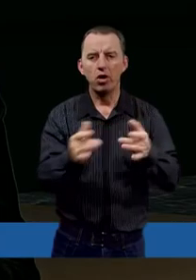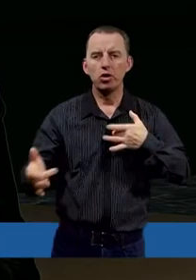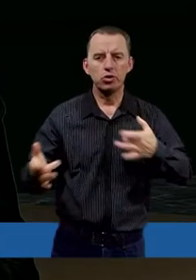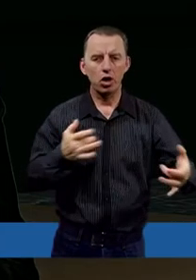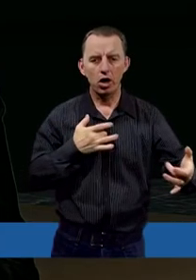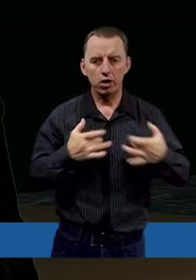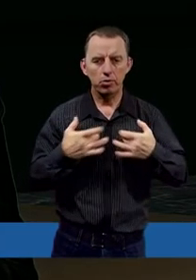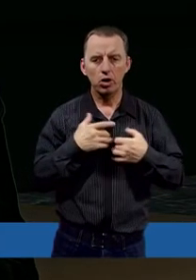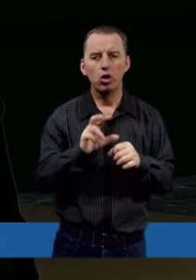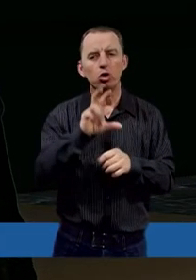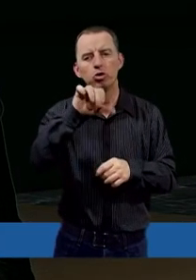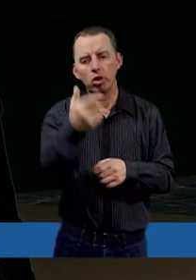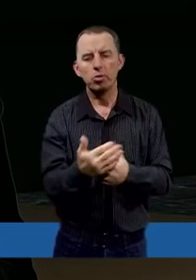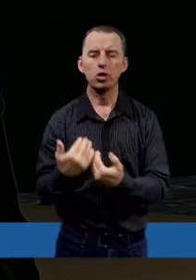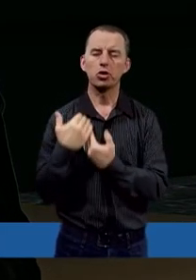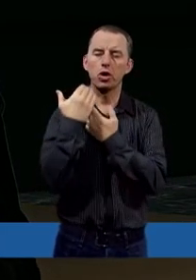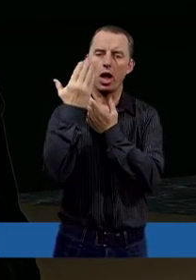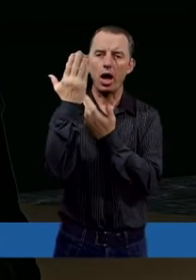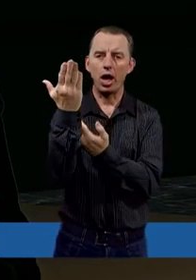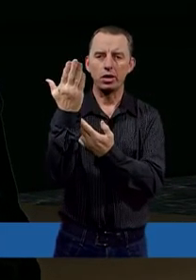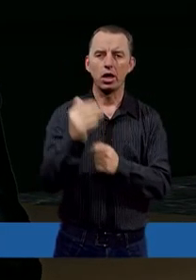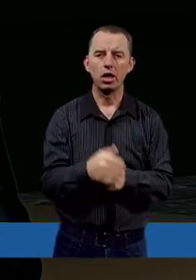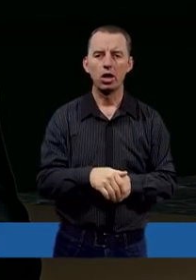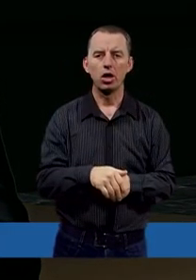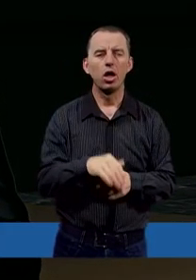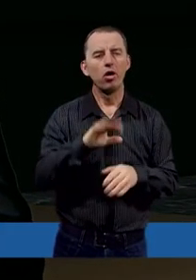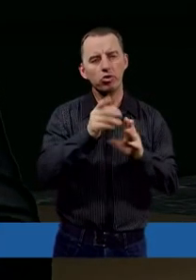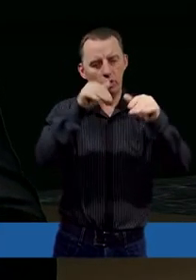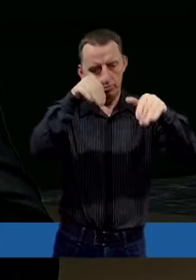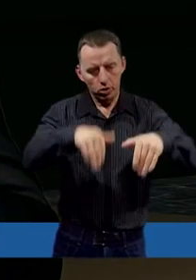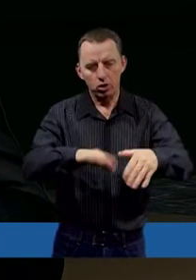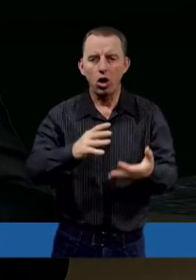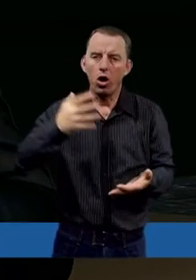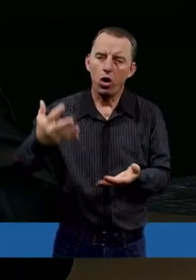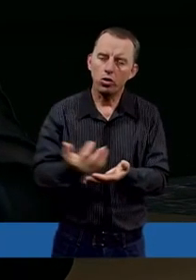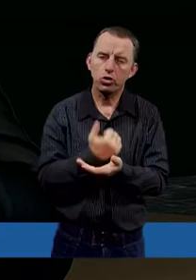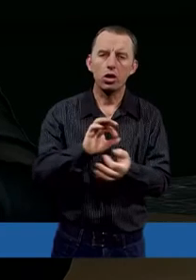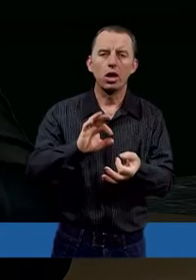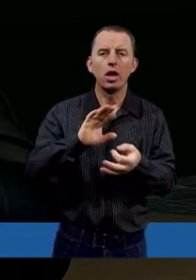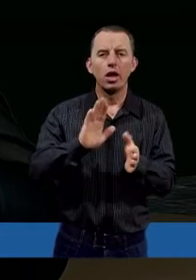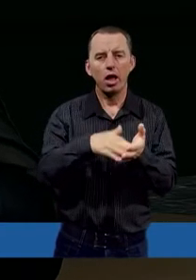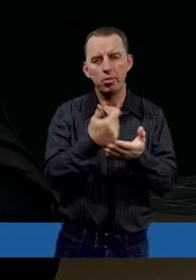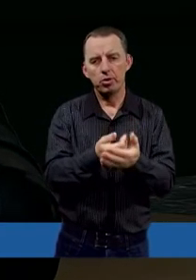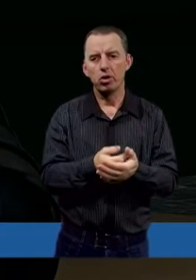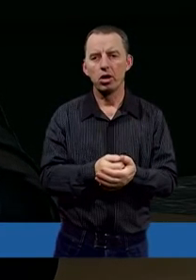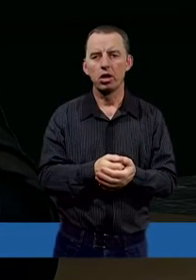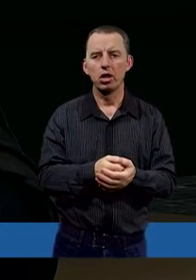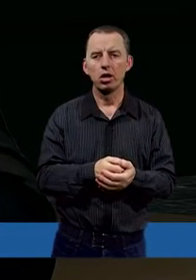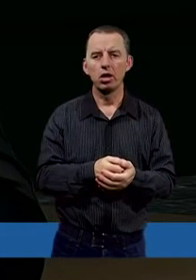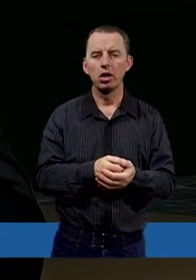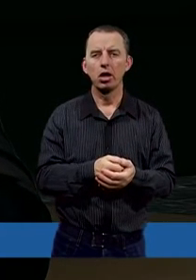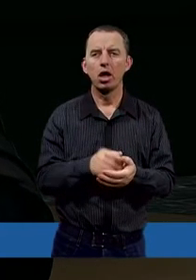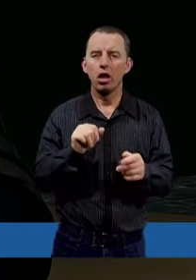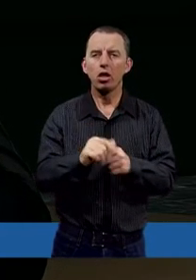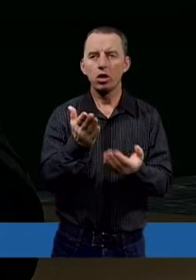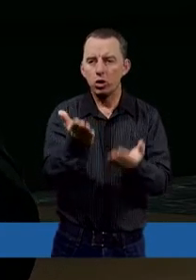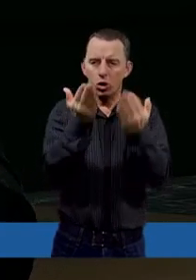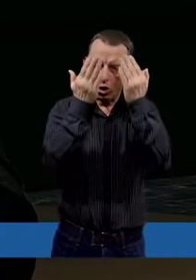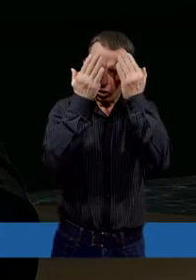jest czymś szlachetnym. Przez to nawet można osiągnąć właśnie jakby inne wręcz